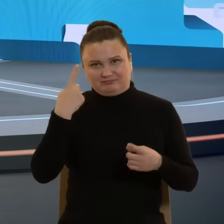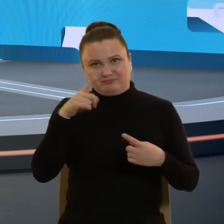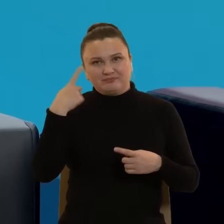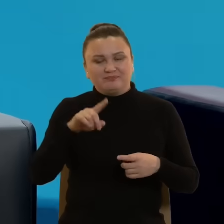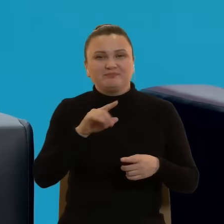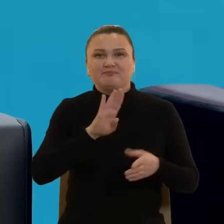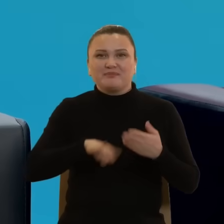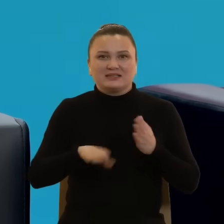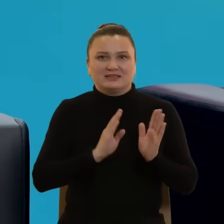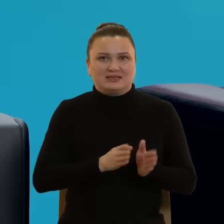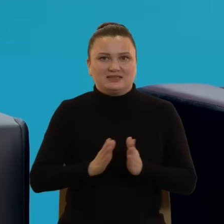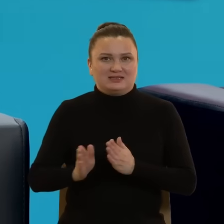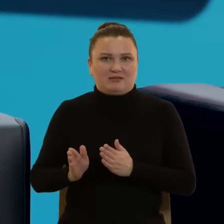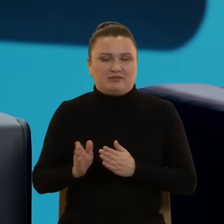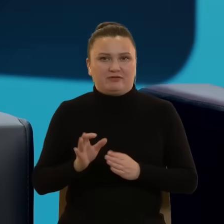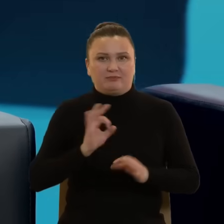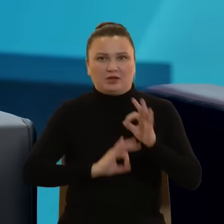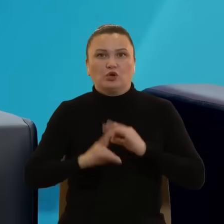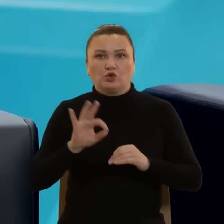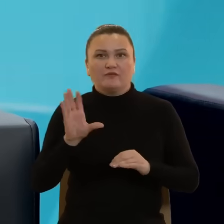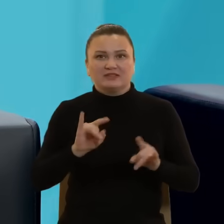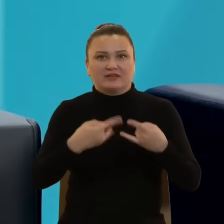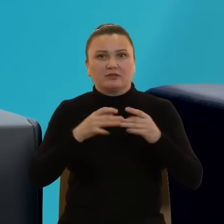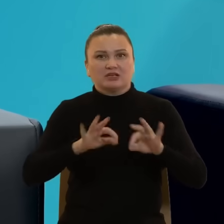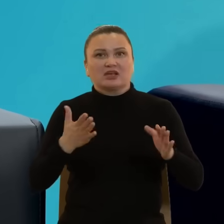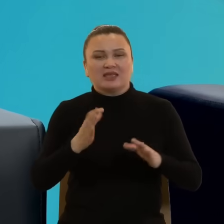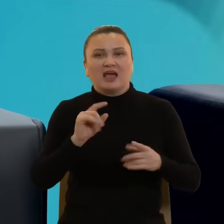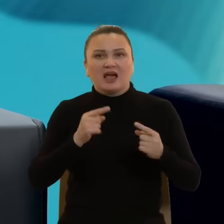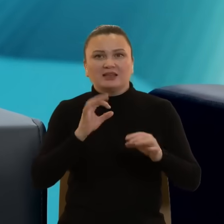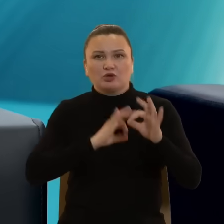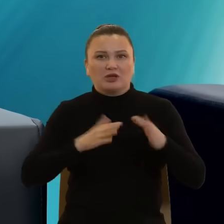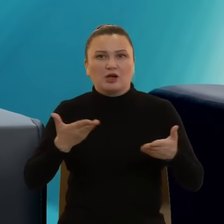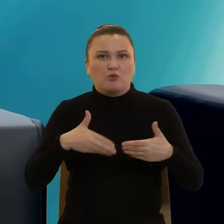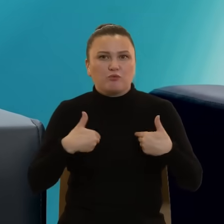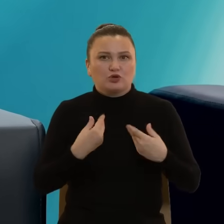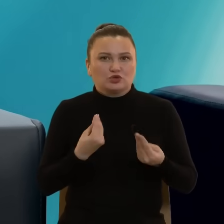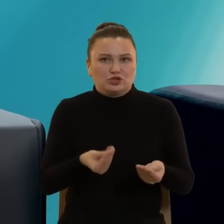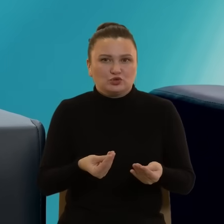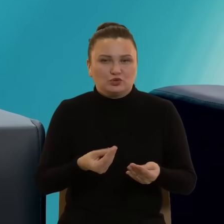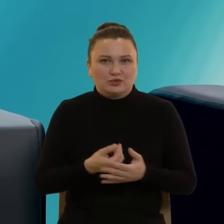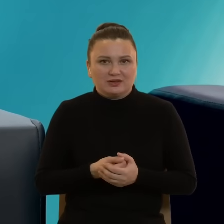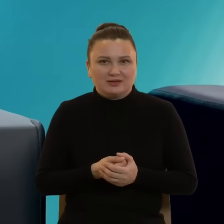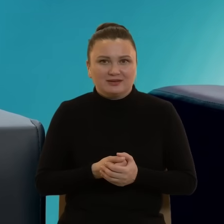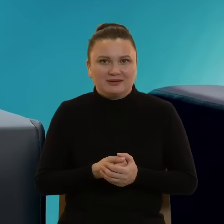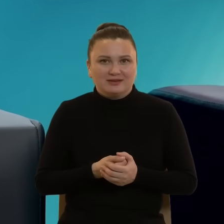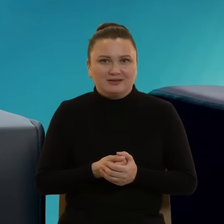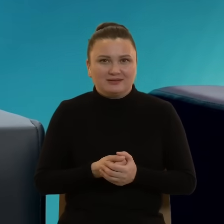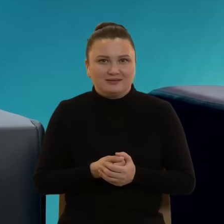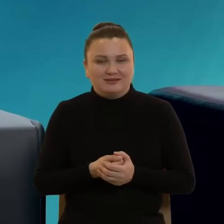употребления антибиотиков, но в то же время почти весь эфир рассказываем о том, какие они хорошие и какую пользу несут. По назначению